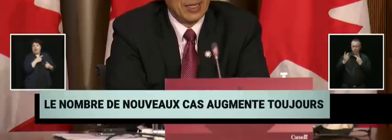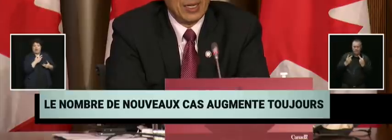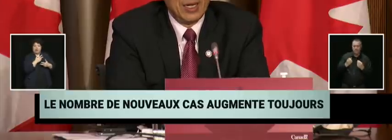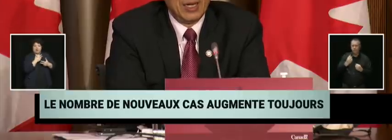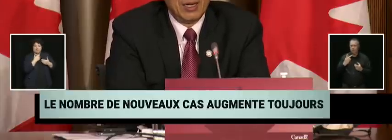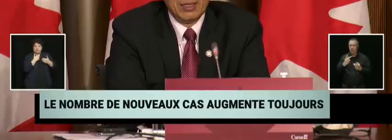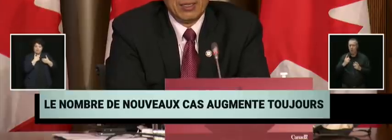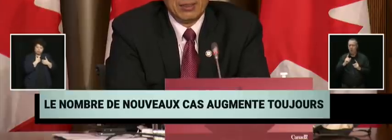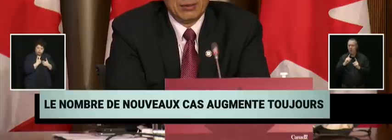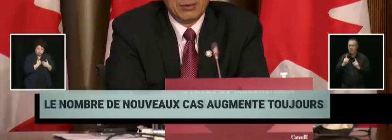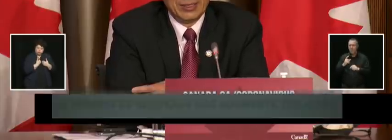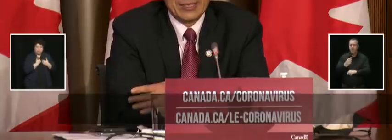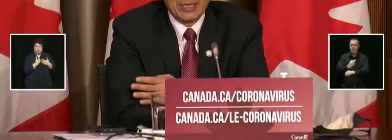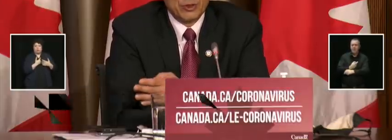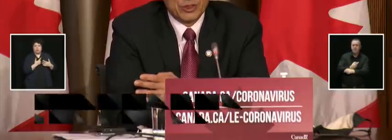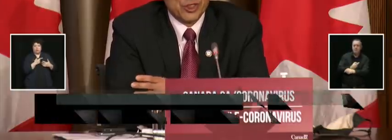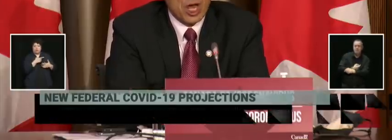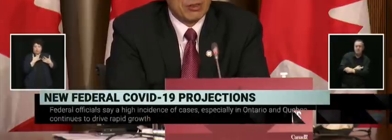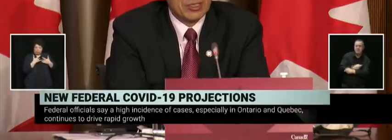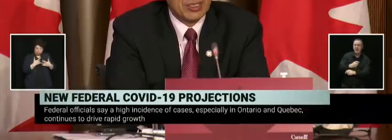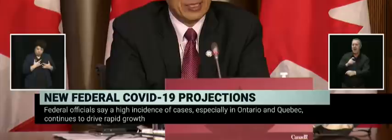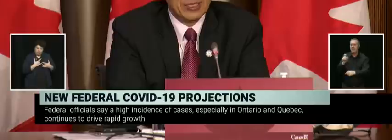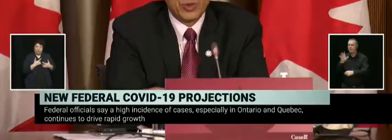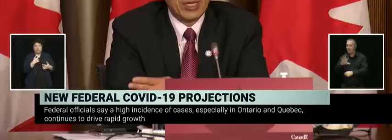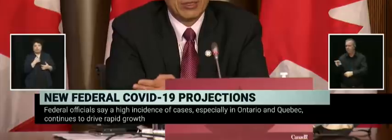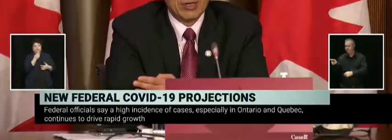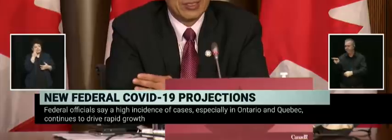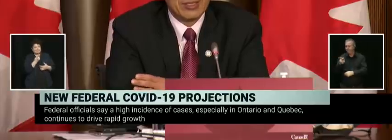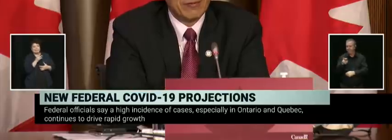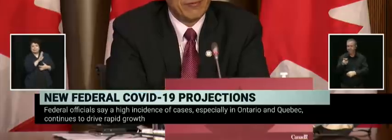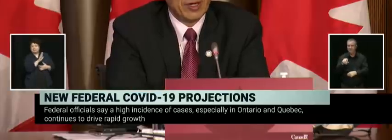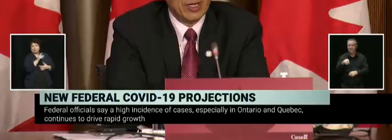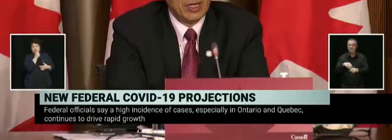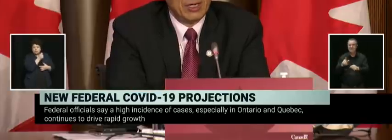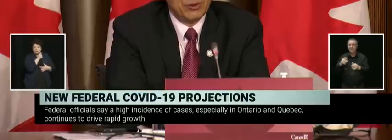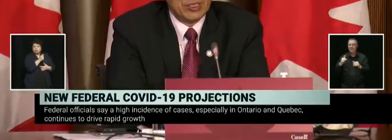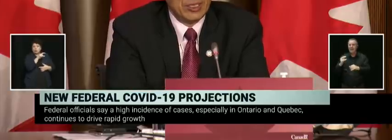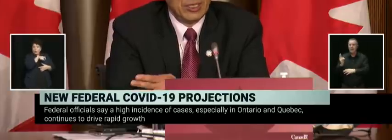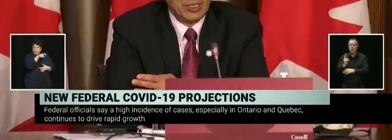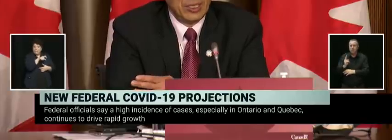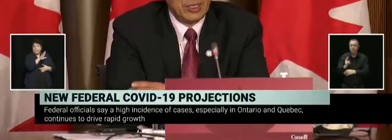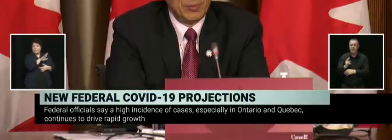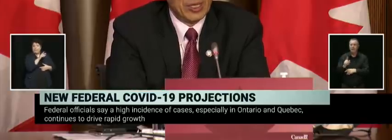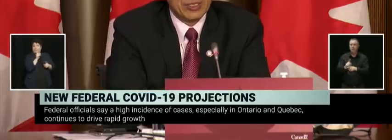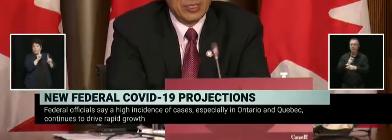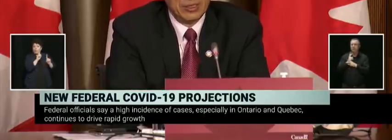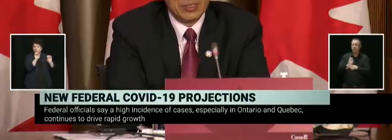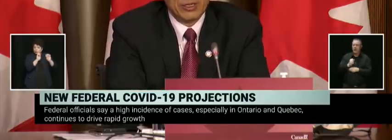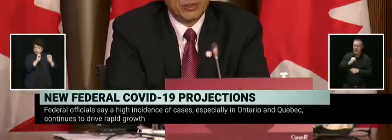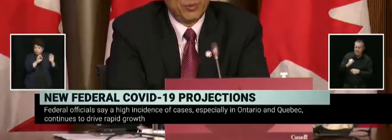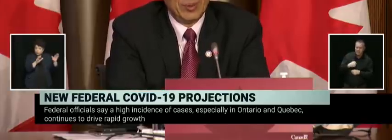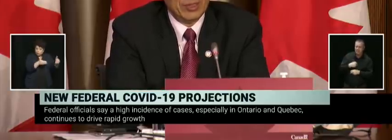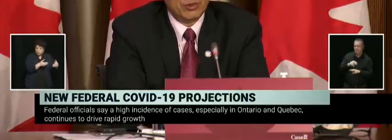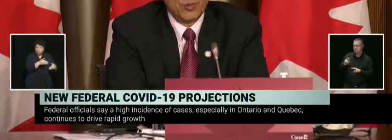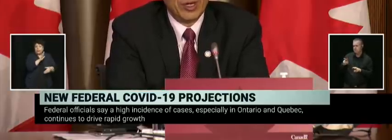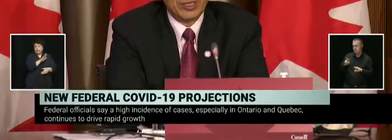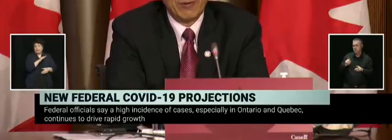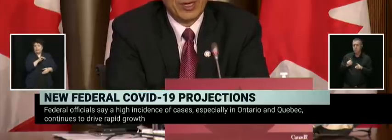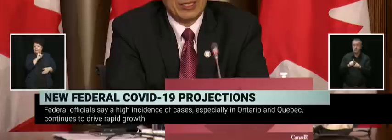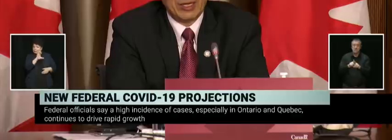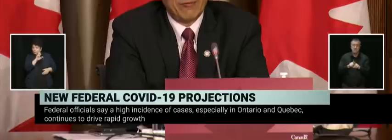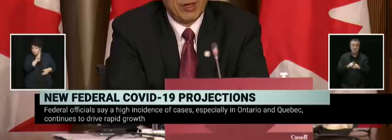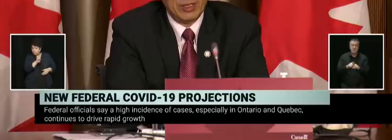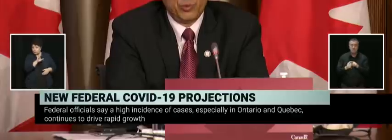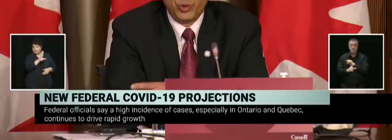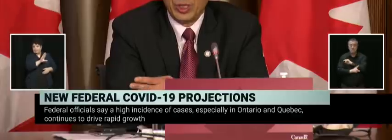Québec dans les salles d'urgence, des soins intensifs, aussi le personnel de santé publique. Tout le monde a